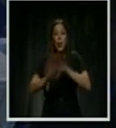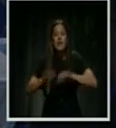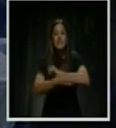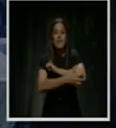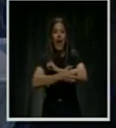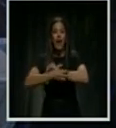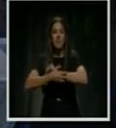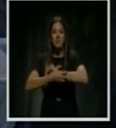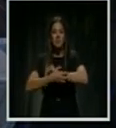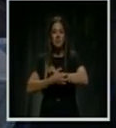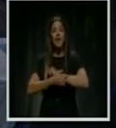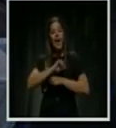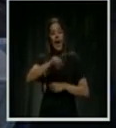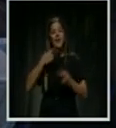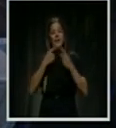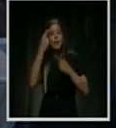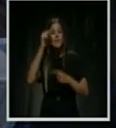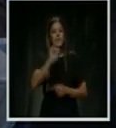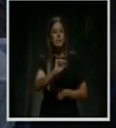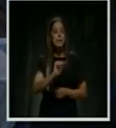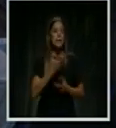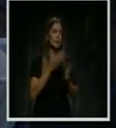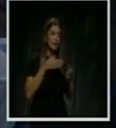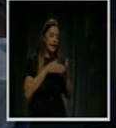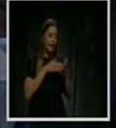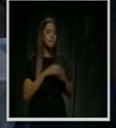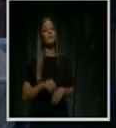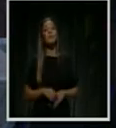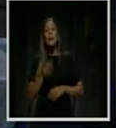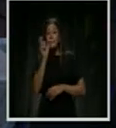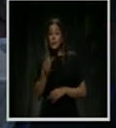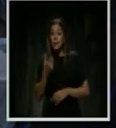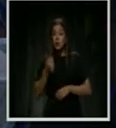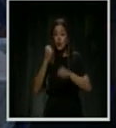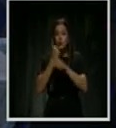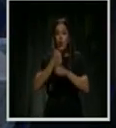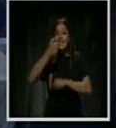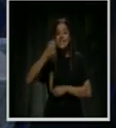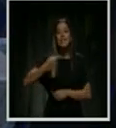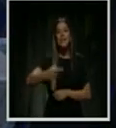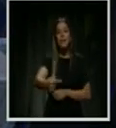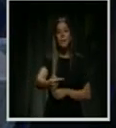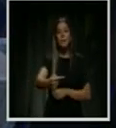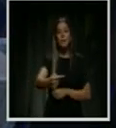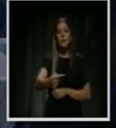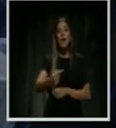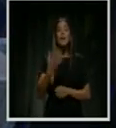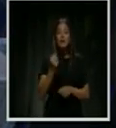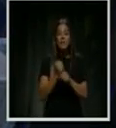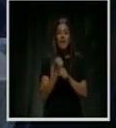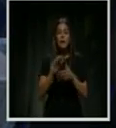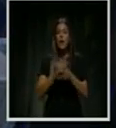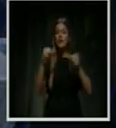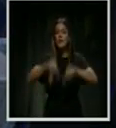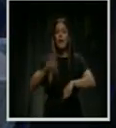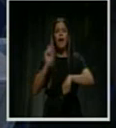nitkellmu għalik ukoll. Li persuna llum ikollha taħdem 6-day week għaliex taħli ħafna ħin fi traffiku.